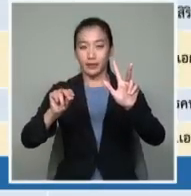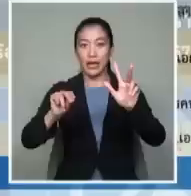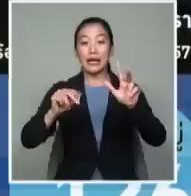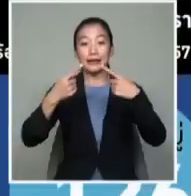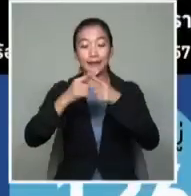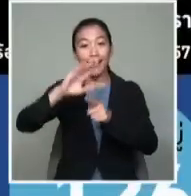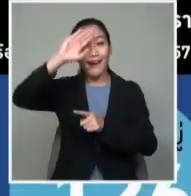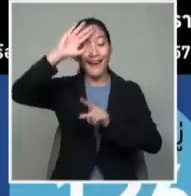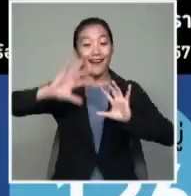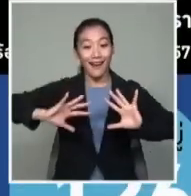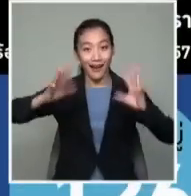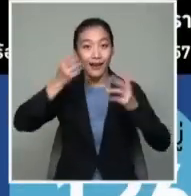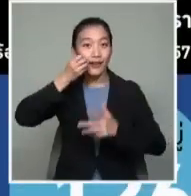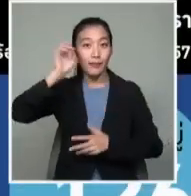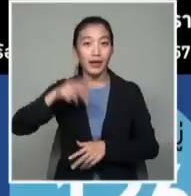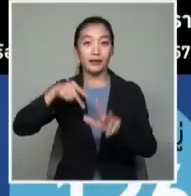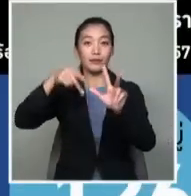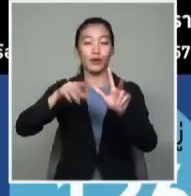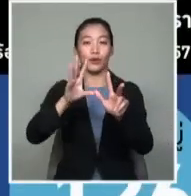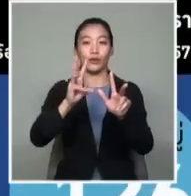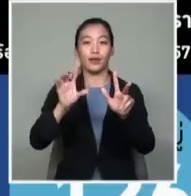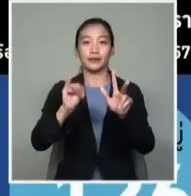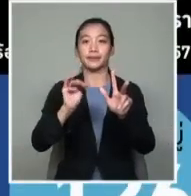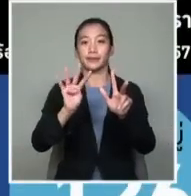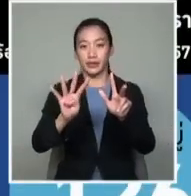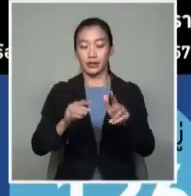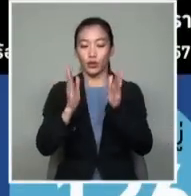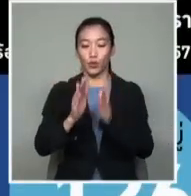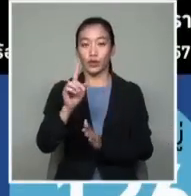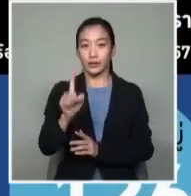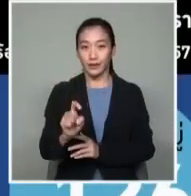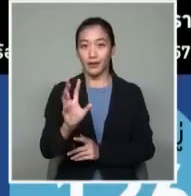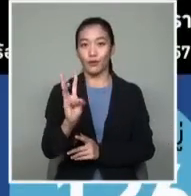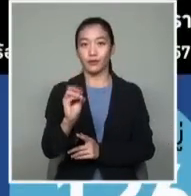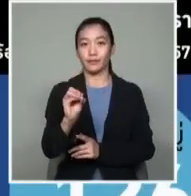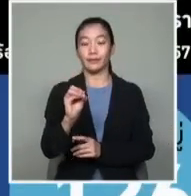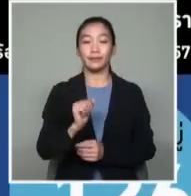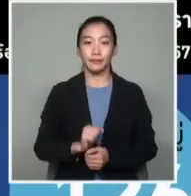ายแล้ว 3,644 รายนะคะจำนวนผู้เสียชีวิต60รายค่ะ